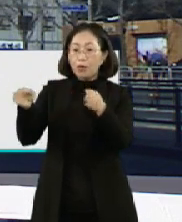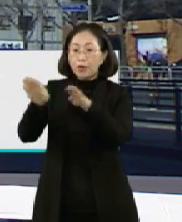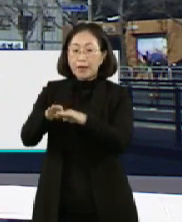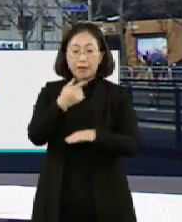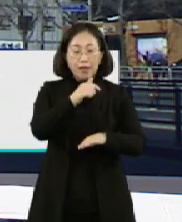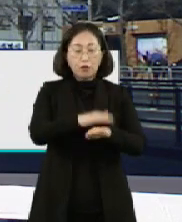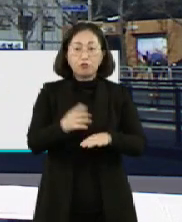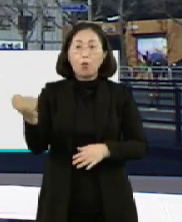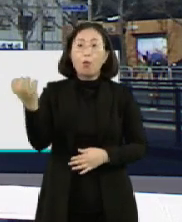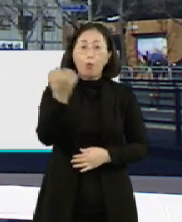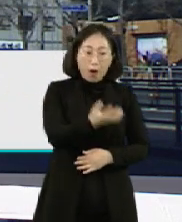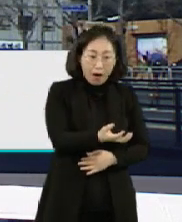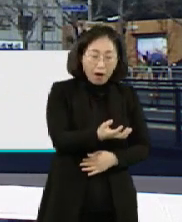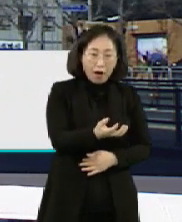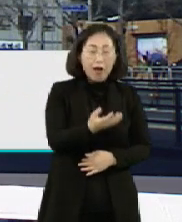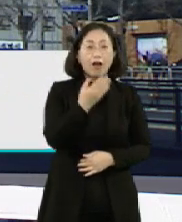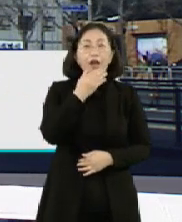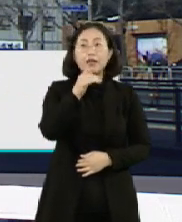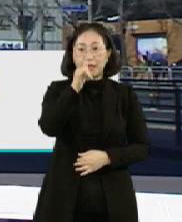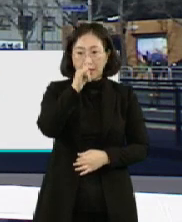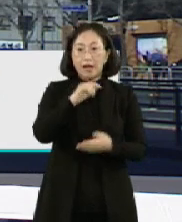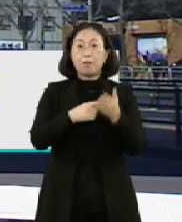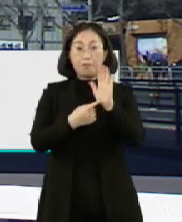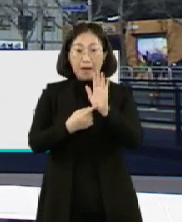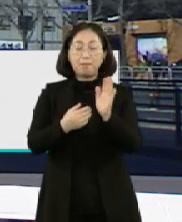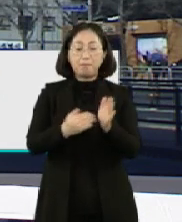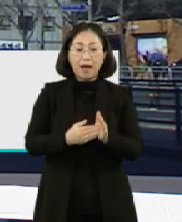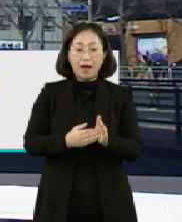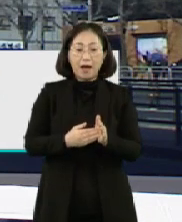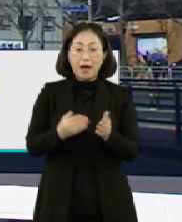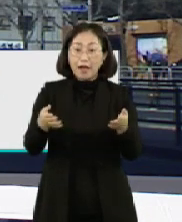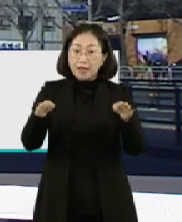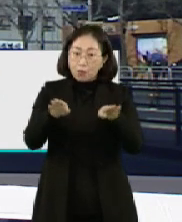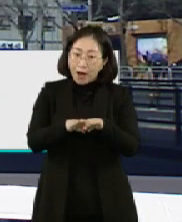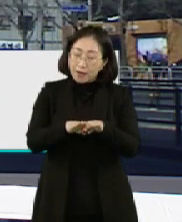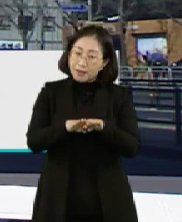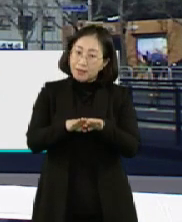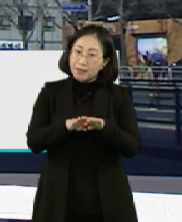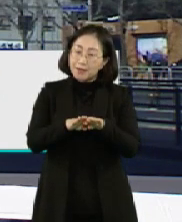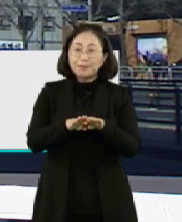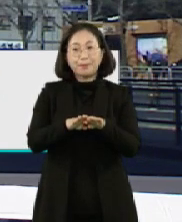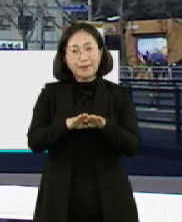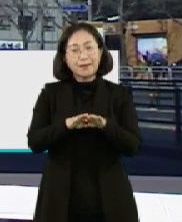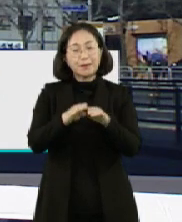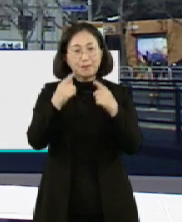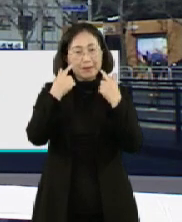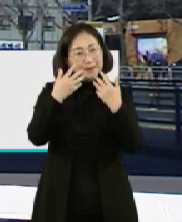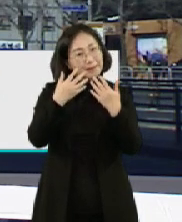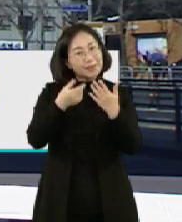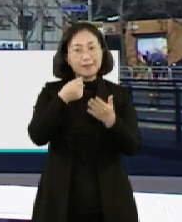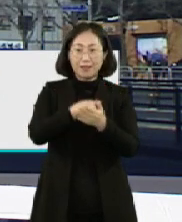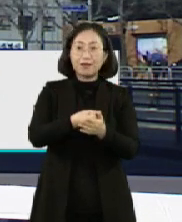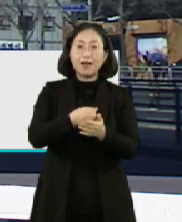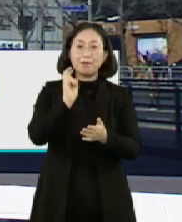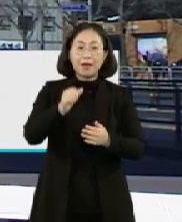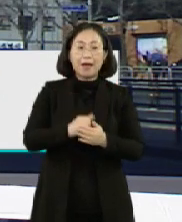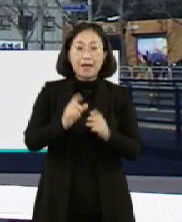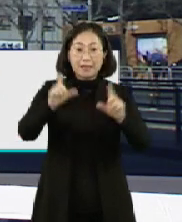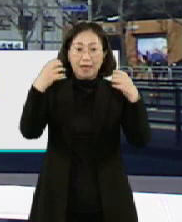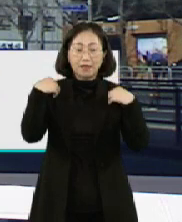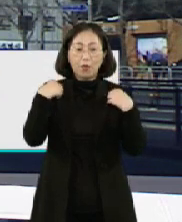이전이 거론된다는 소식 전해드렸는데 해당 기관들이 사실상 결정된 것으로 알려졌습니다.